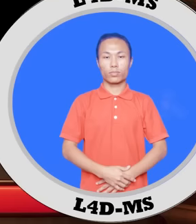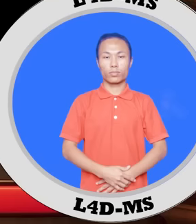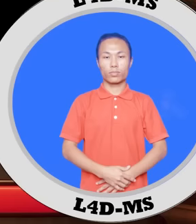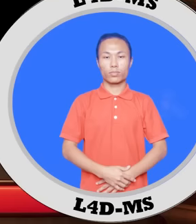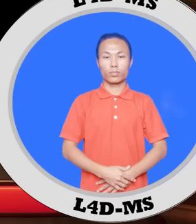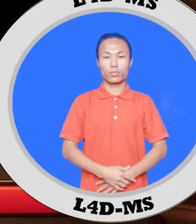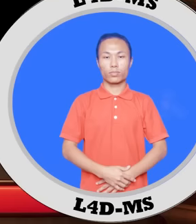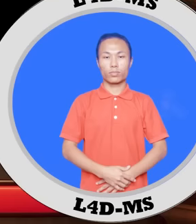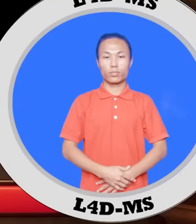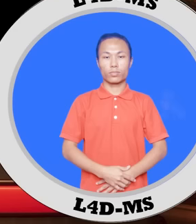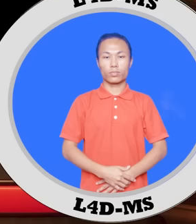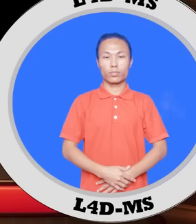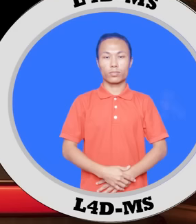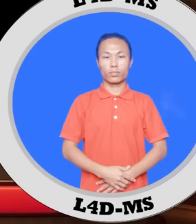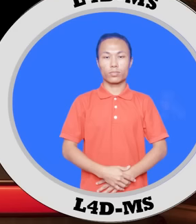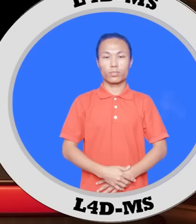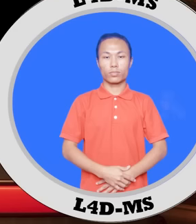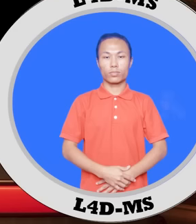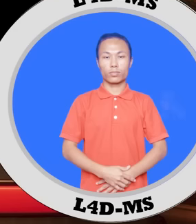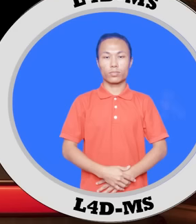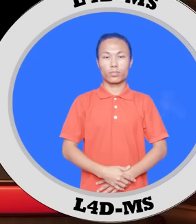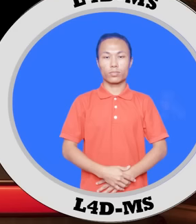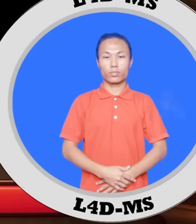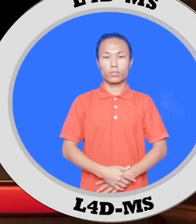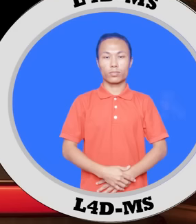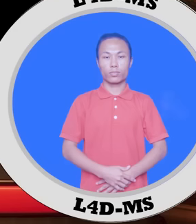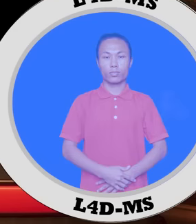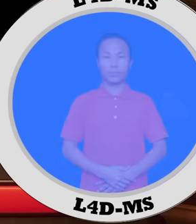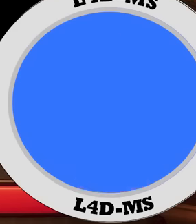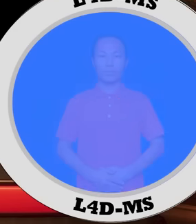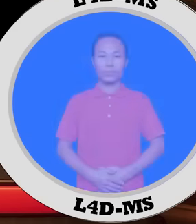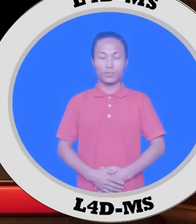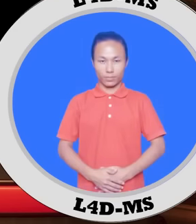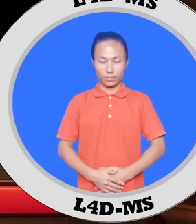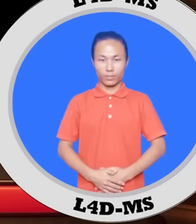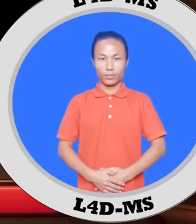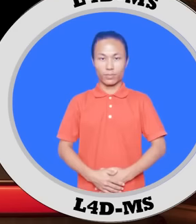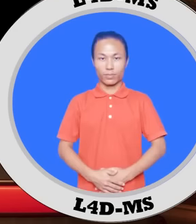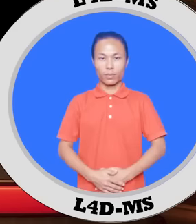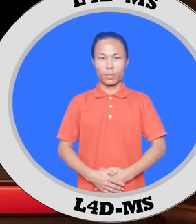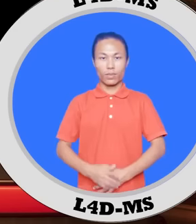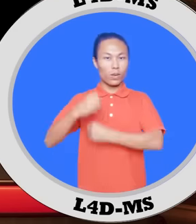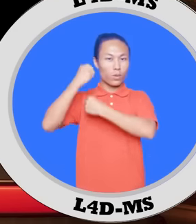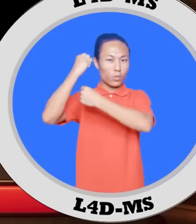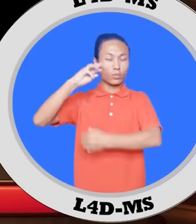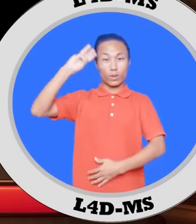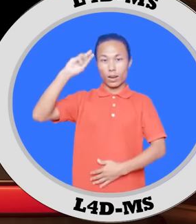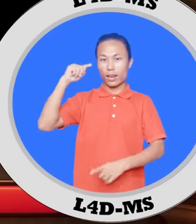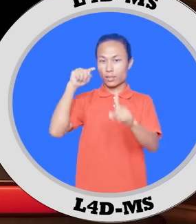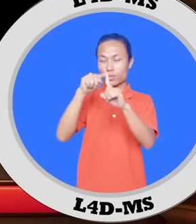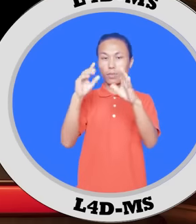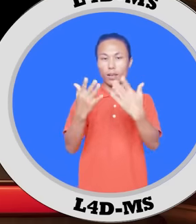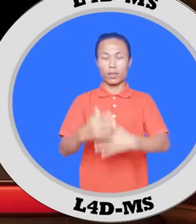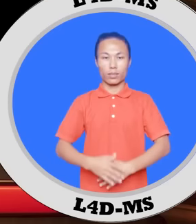မှတ်ပြုတယ်လို့အမျိုးသားညီညွတ်ရေးအစိုးရကဩဂတ်လ25ရက်မှာထုတ်ပြန်ခဲ့ပါတယ်။နေဦးတော်လှန်ရေးဟာစစ်မှန်တဲ့